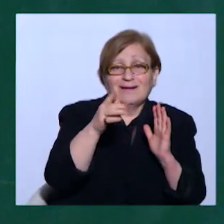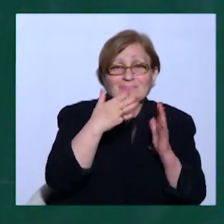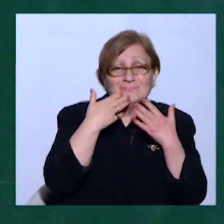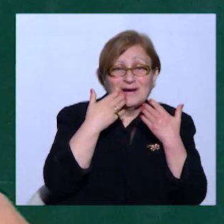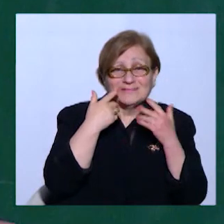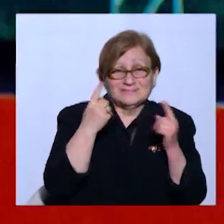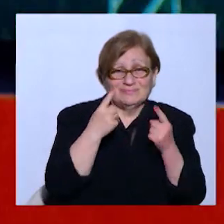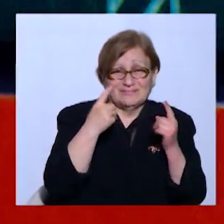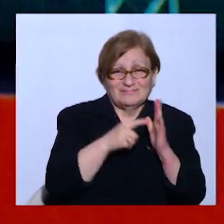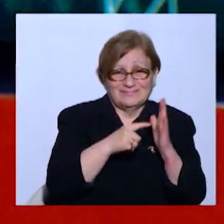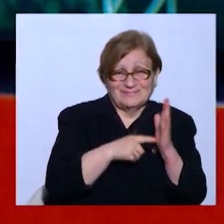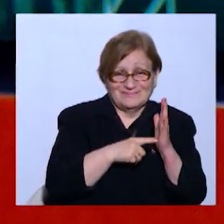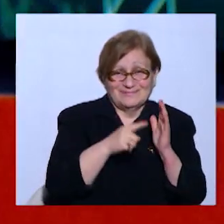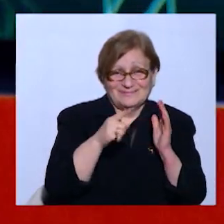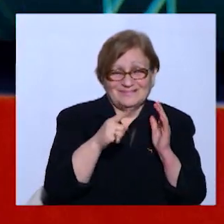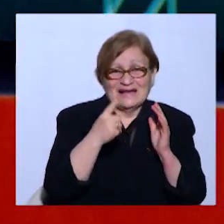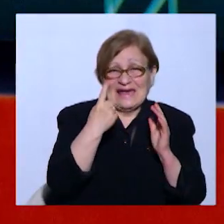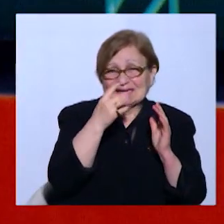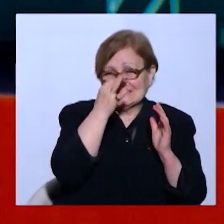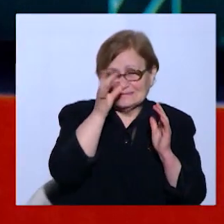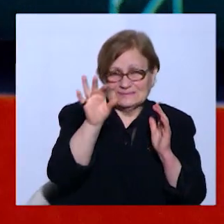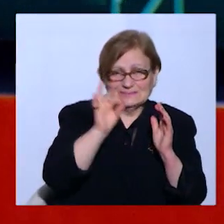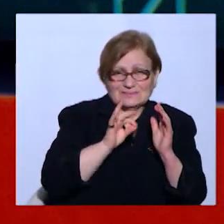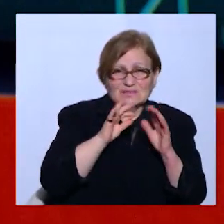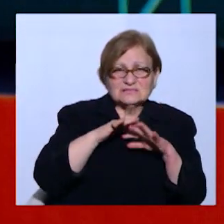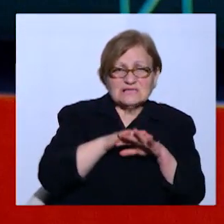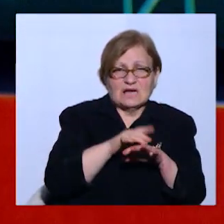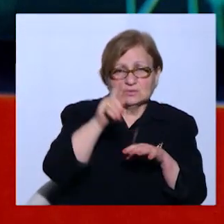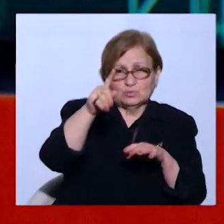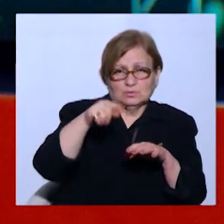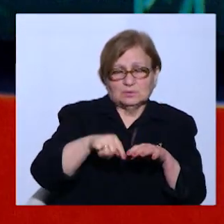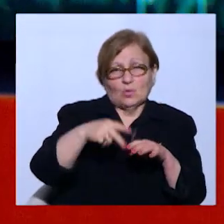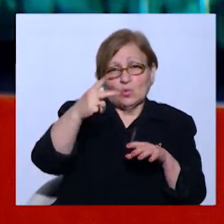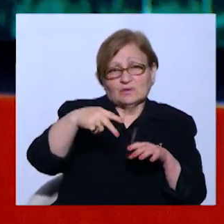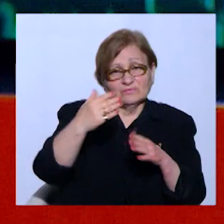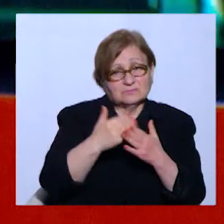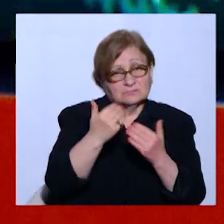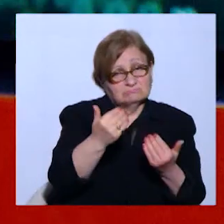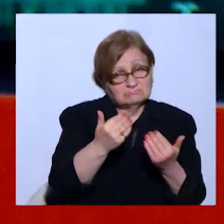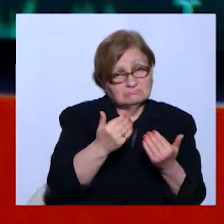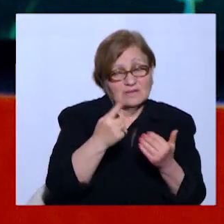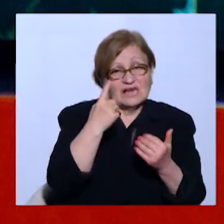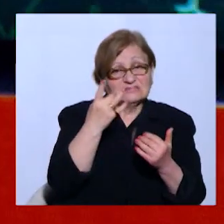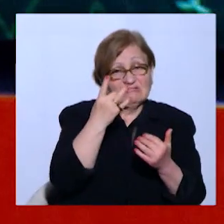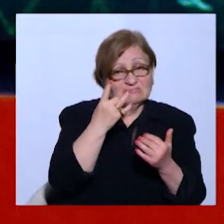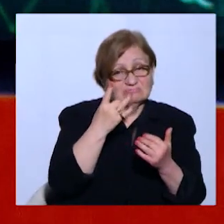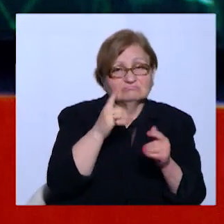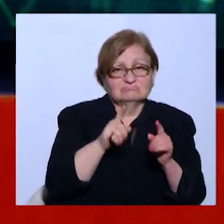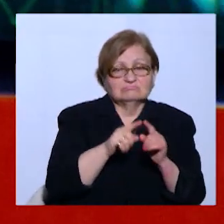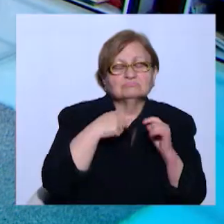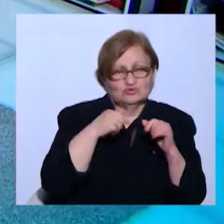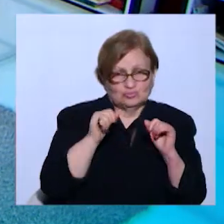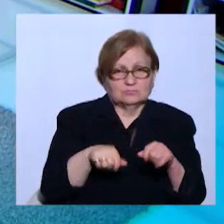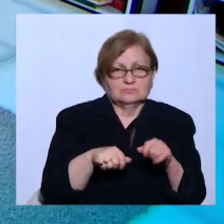1 რიცხვი, რომელიც არის საერთო. 2 აქაც არის და აქაც არის. ერთხელ